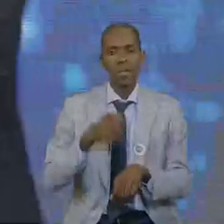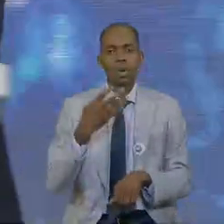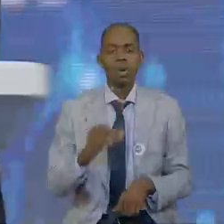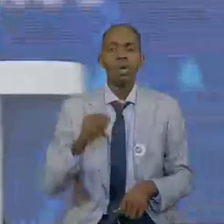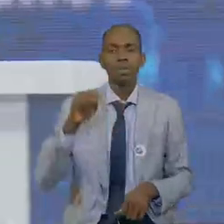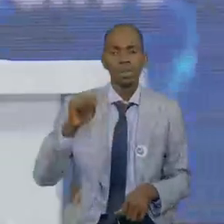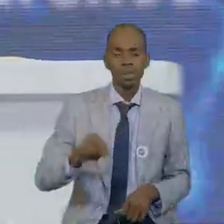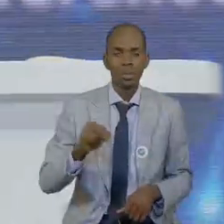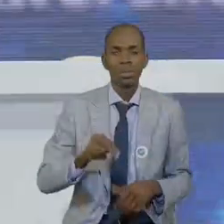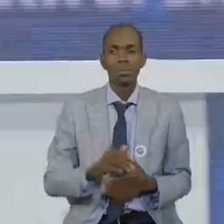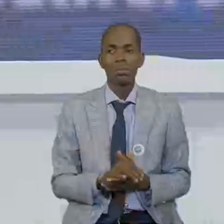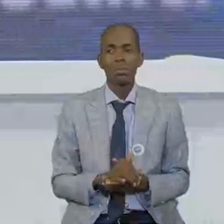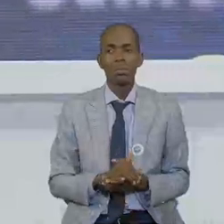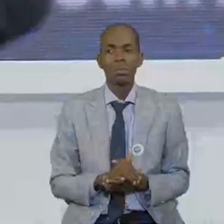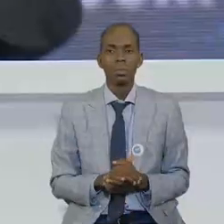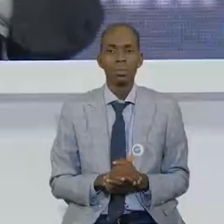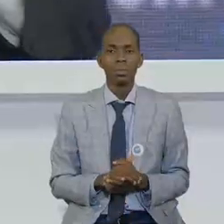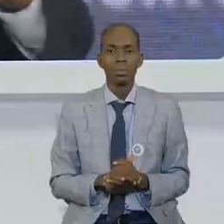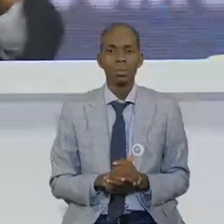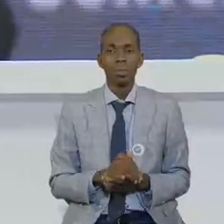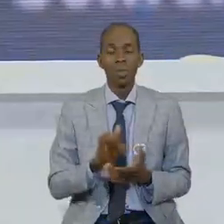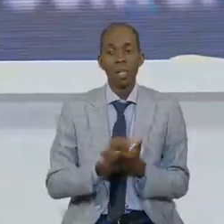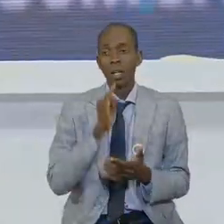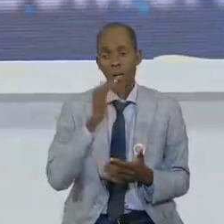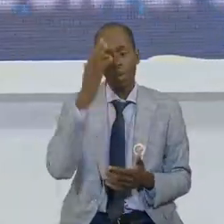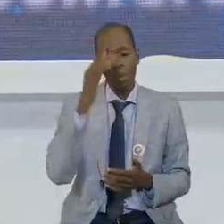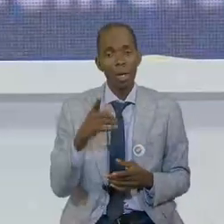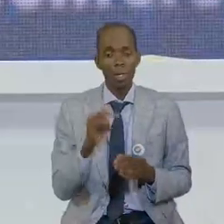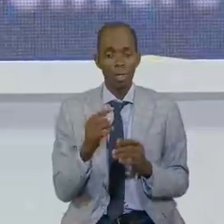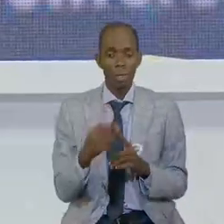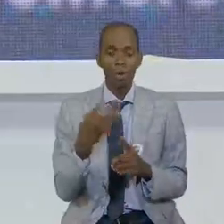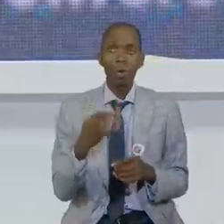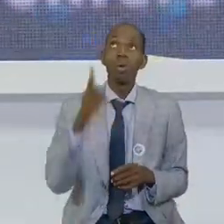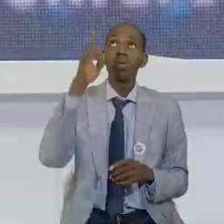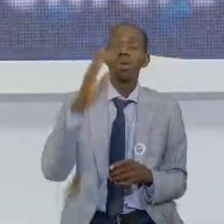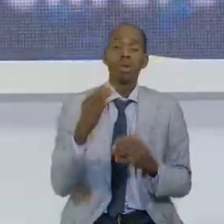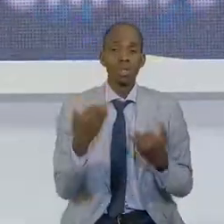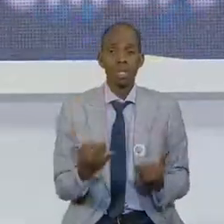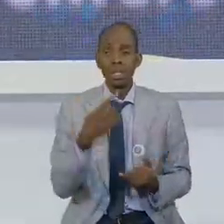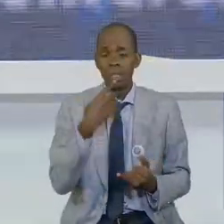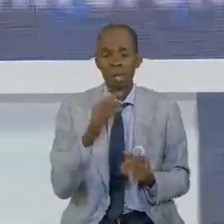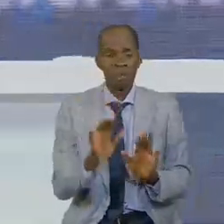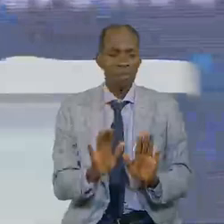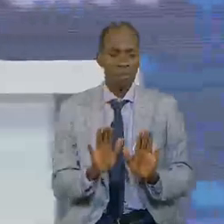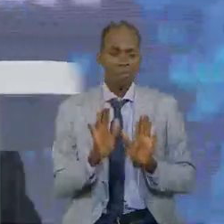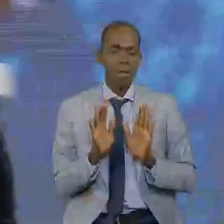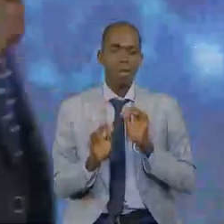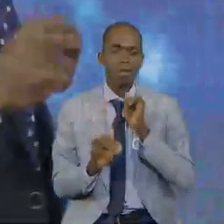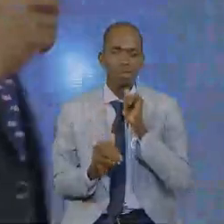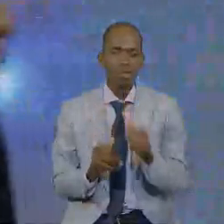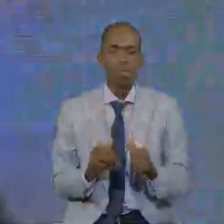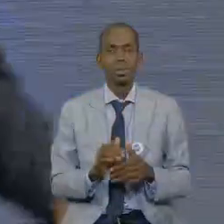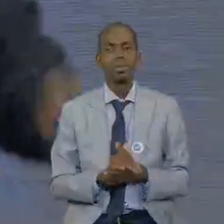miséricorde et de trouver grâce pour être secouru dans nos besoins. The word of God now says, fear not. C'est pourquoi la parole de Dieu dit maintenant, ne